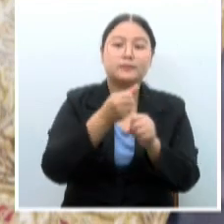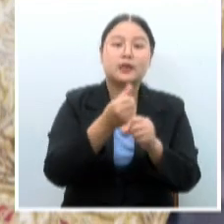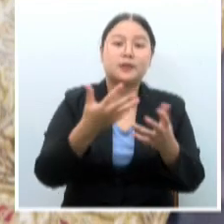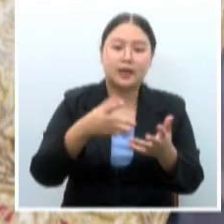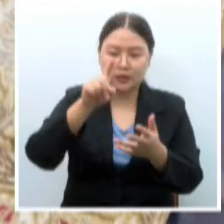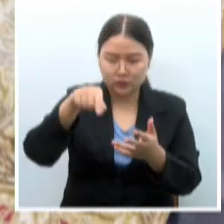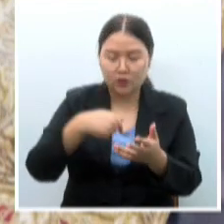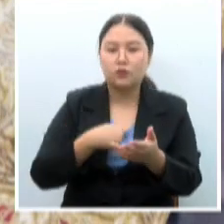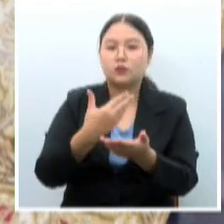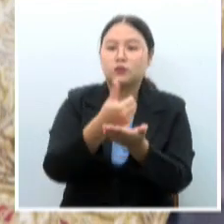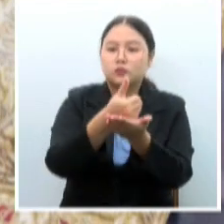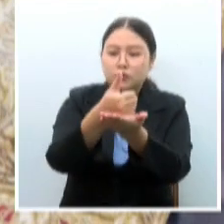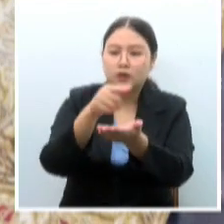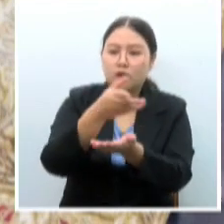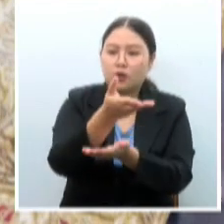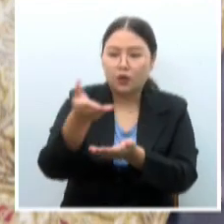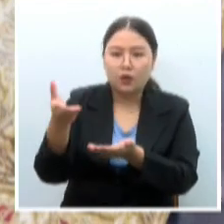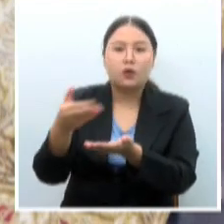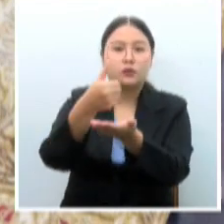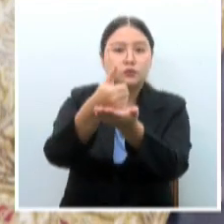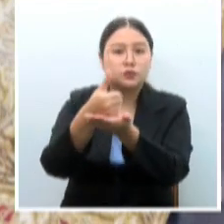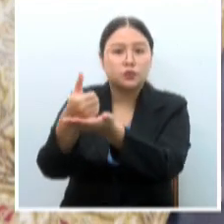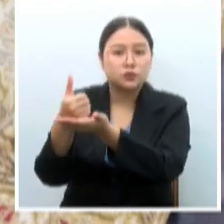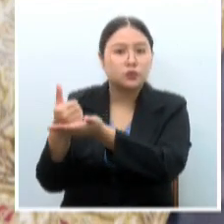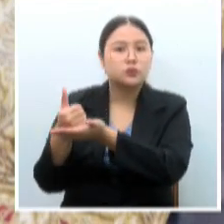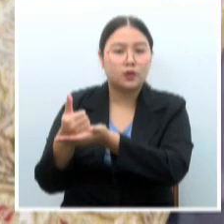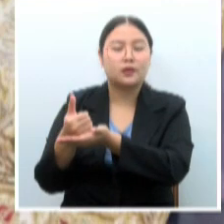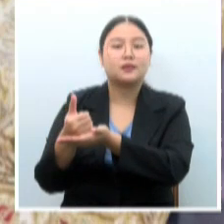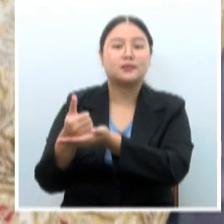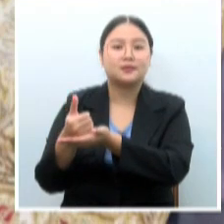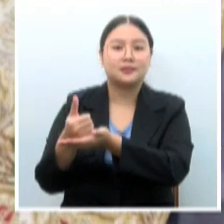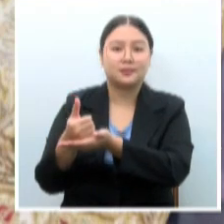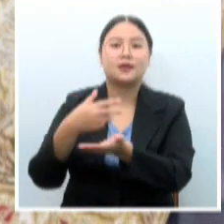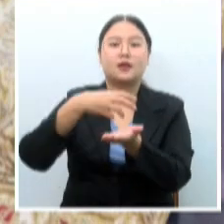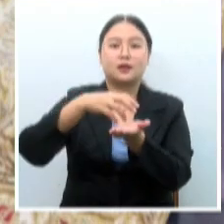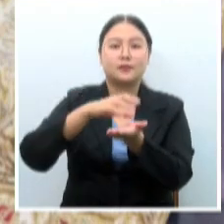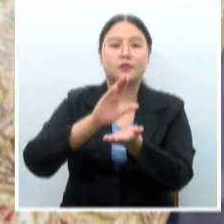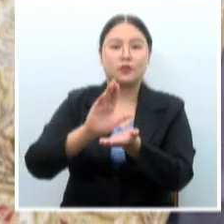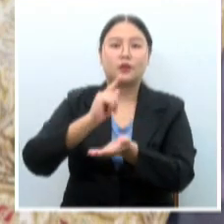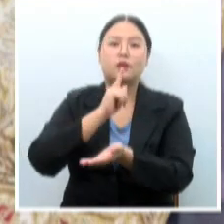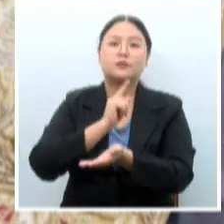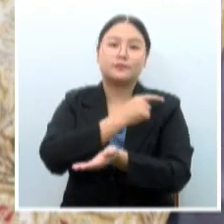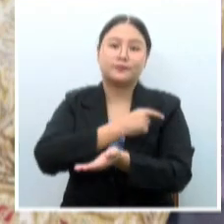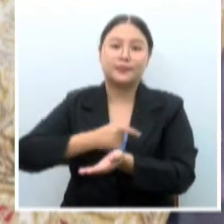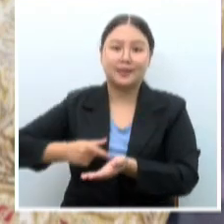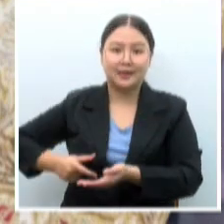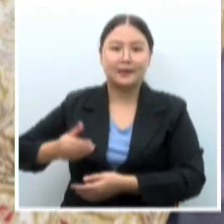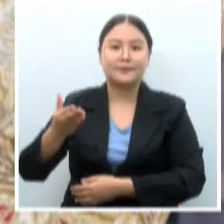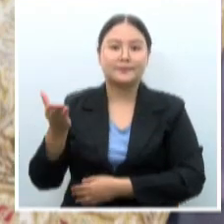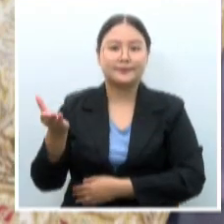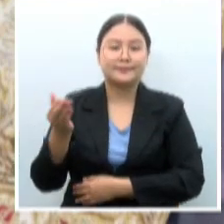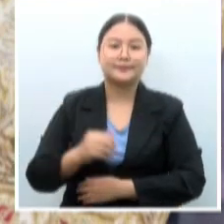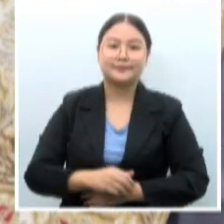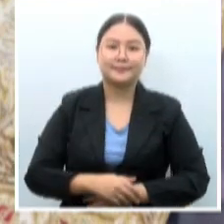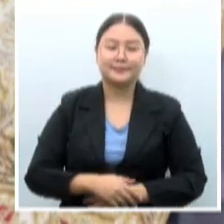ริงจังของทุกฝ่ายพระราชดำรัสสมเด็จพระกนิษฐาธิราชเจ้ากรมสมเด็จพระเทพรัตน